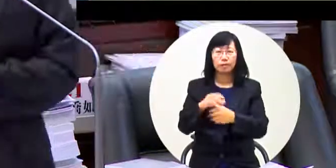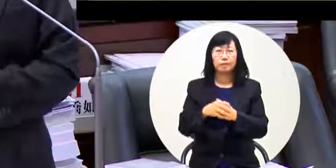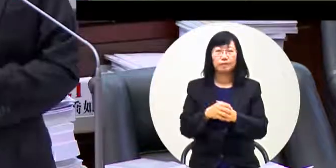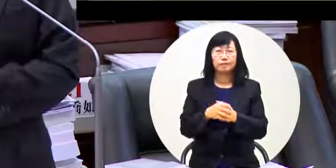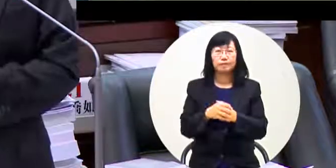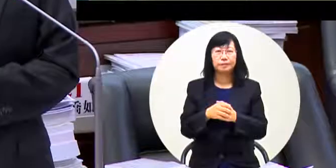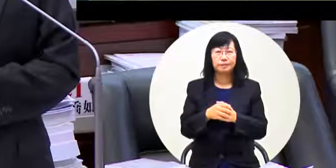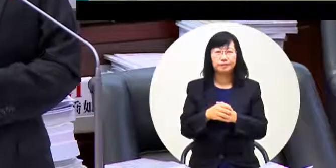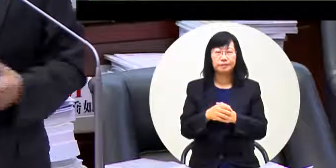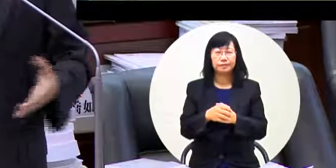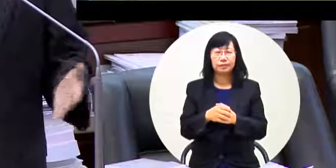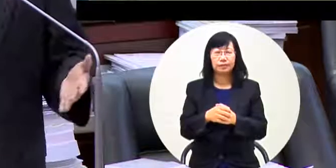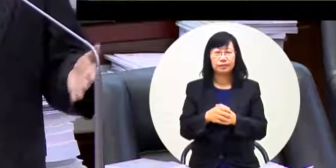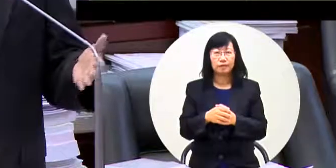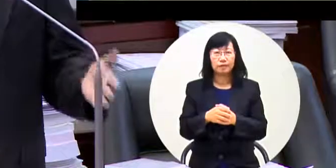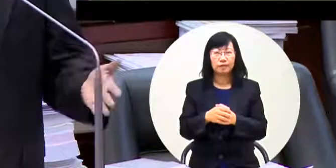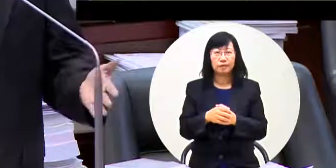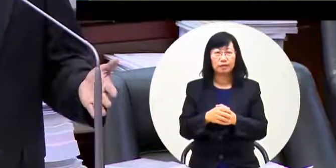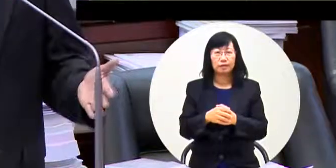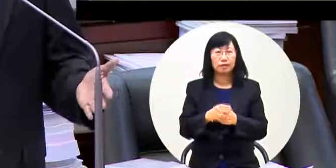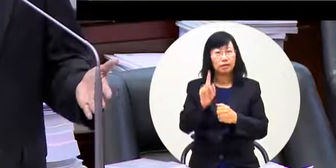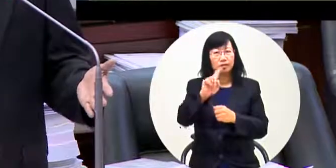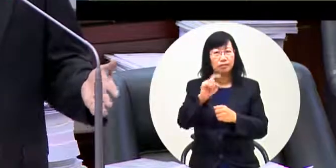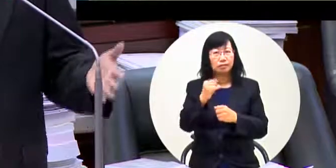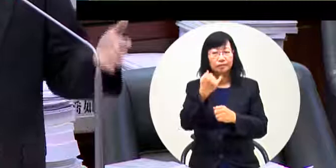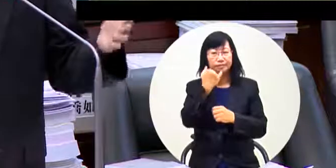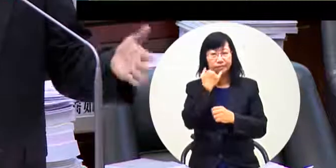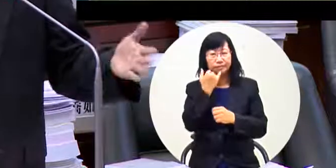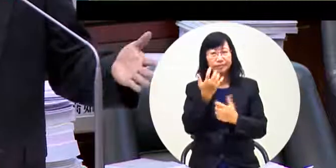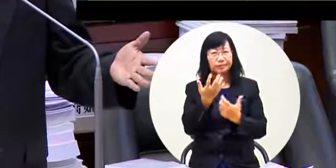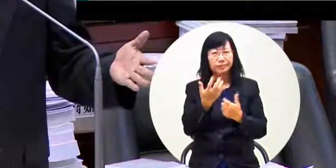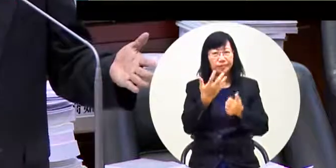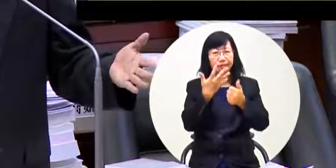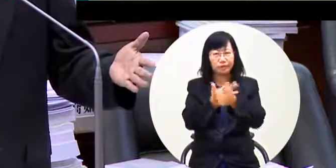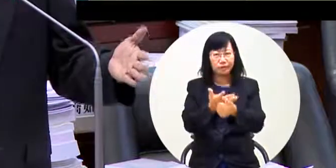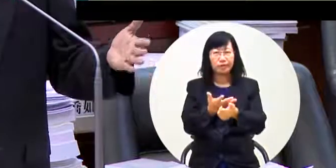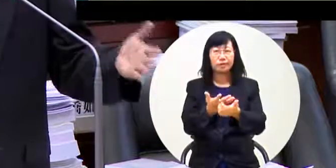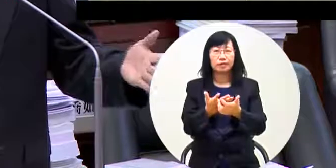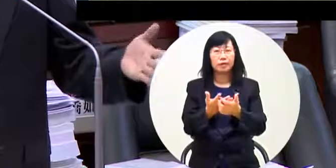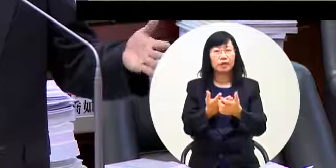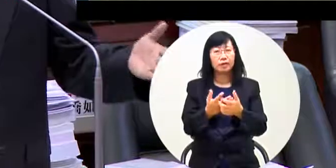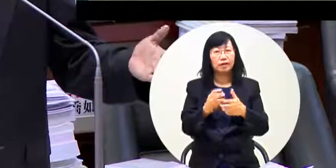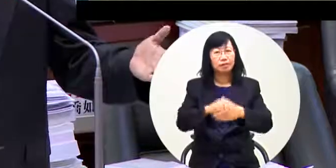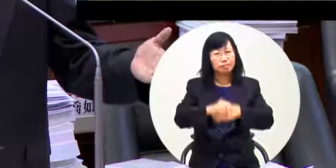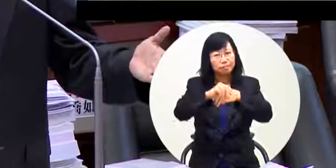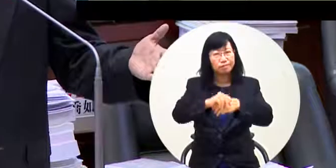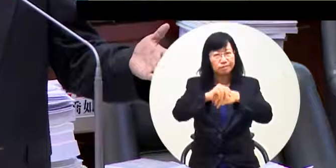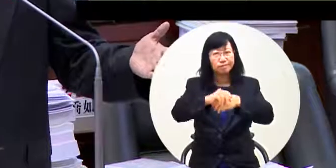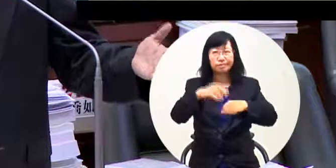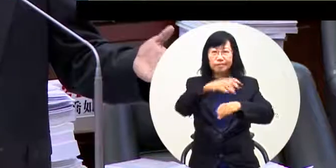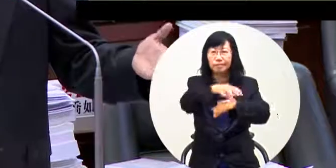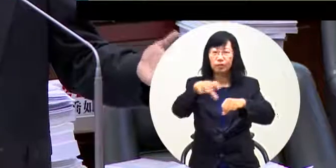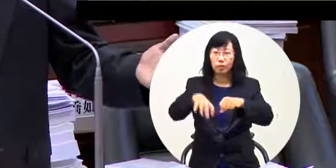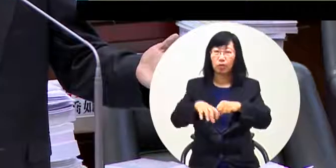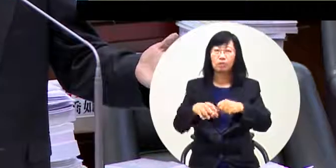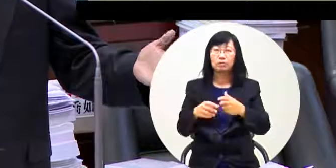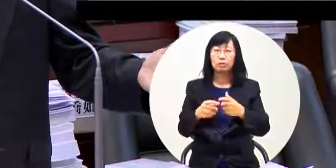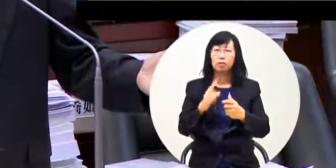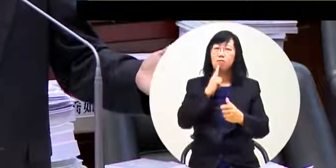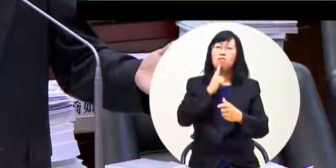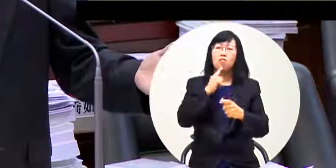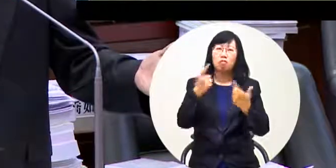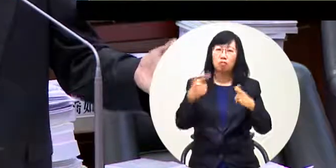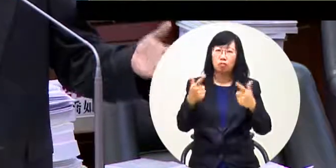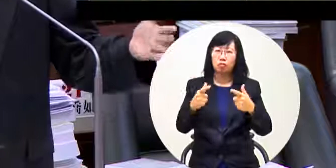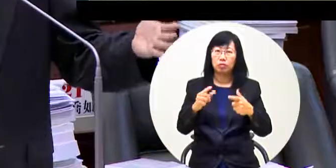经环境。咱虽然不是好业，要不过这十年来，我跟市长跟所有的团队做一个分享，我